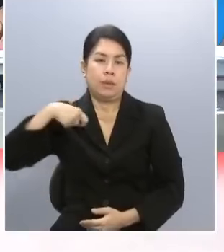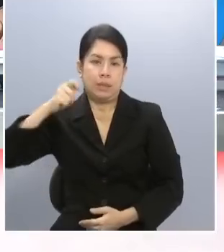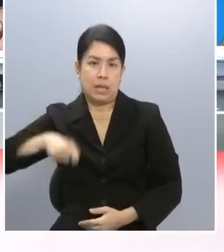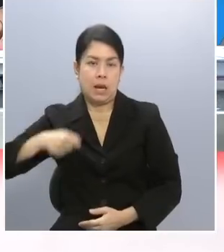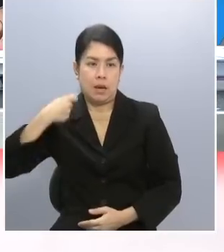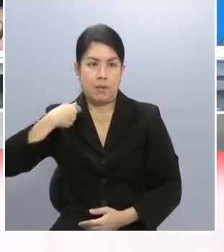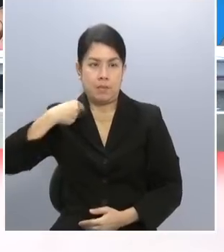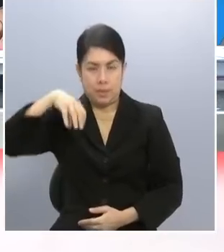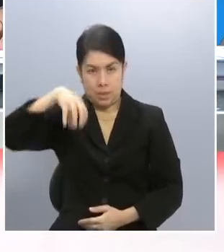อะไรประมาณแบบนี้